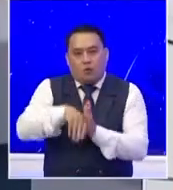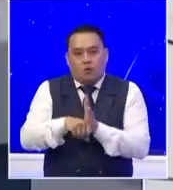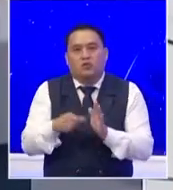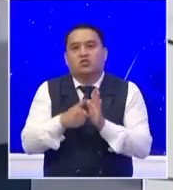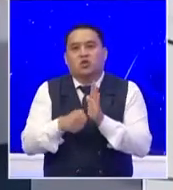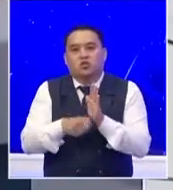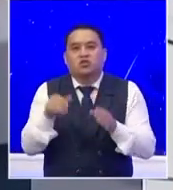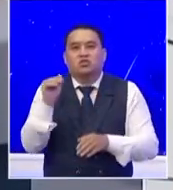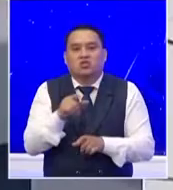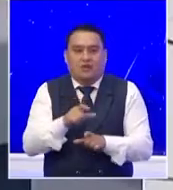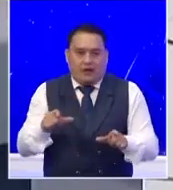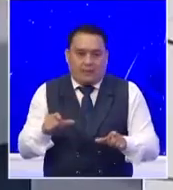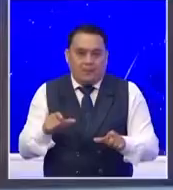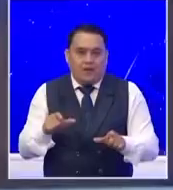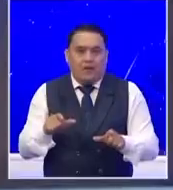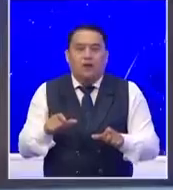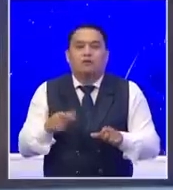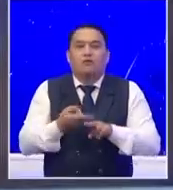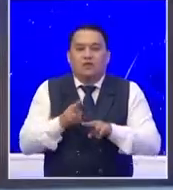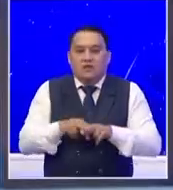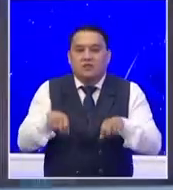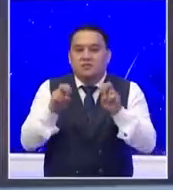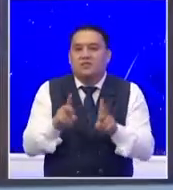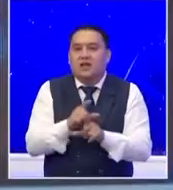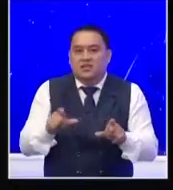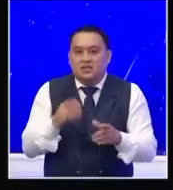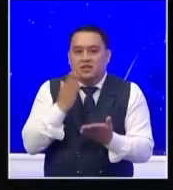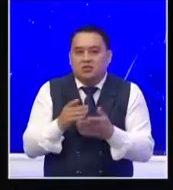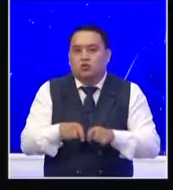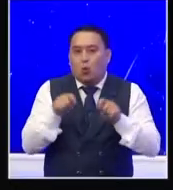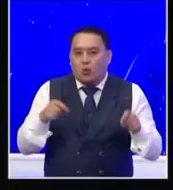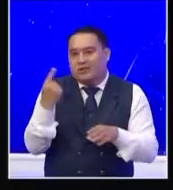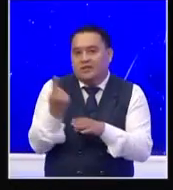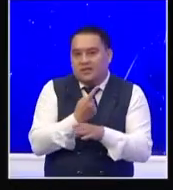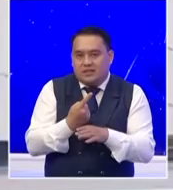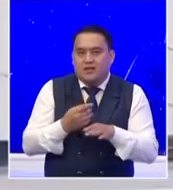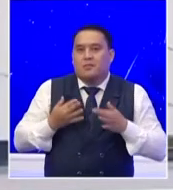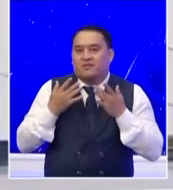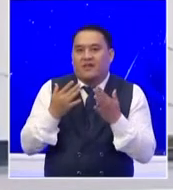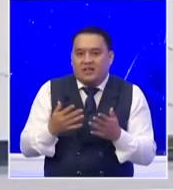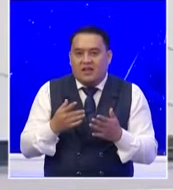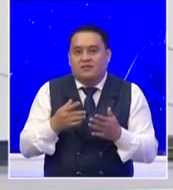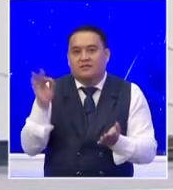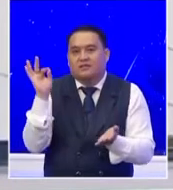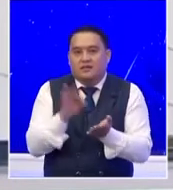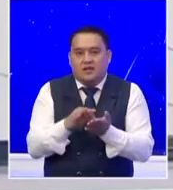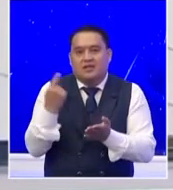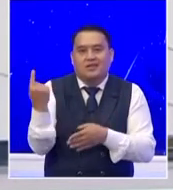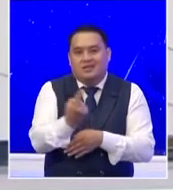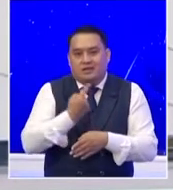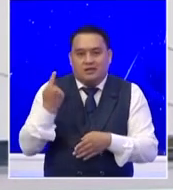более 600 тысяч человек. Для таких инструкторов предполагается создать единые квалификационные требования в целях их